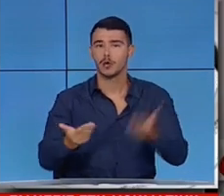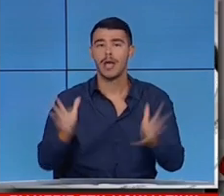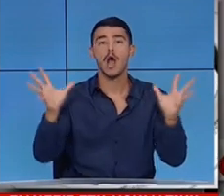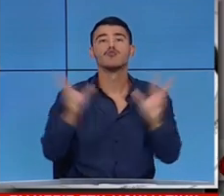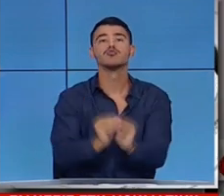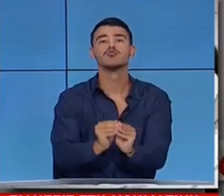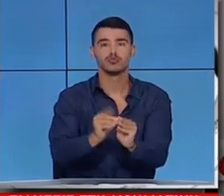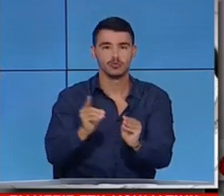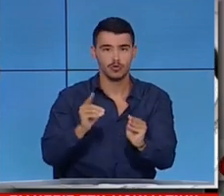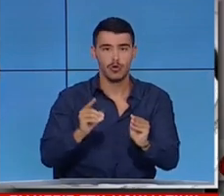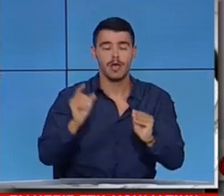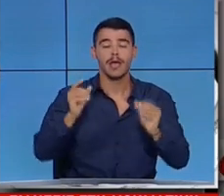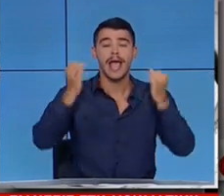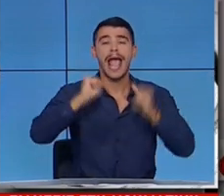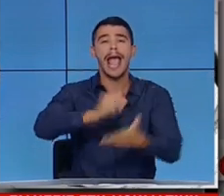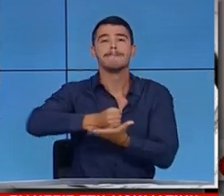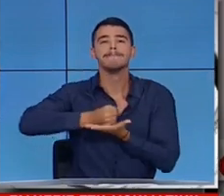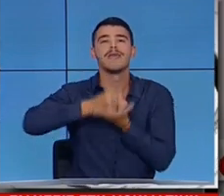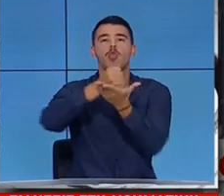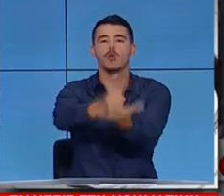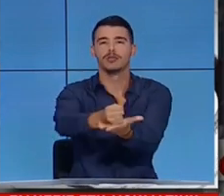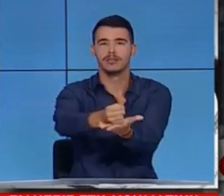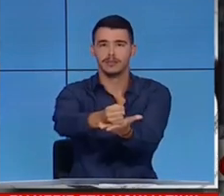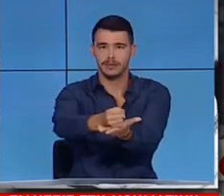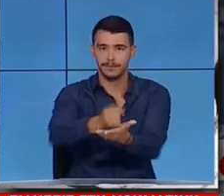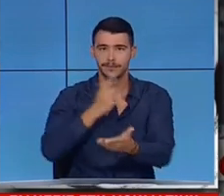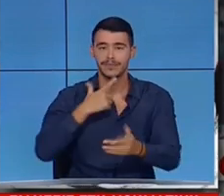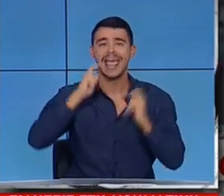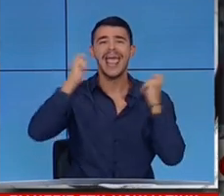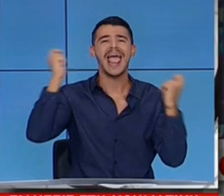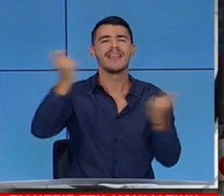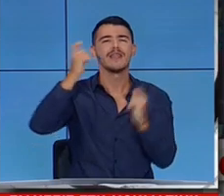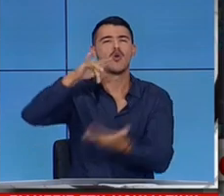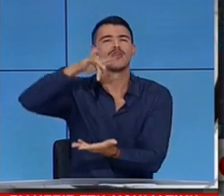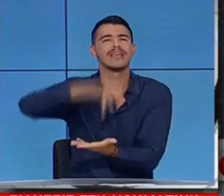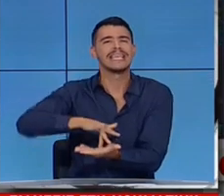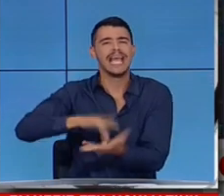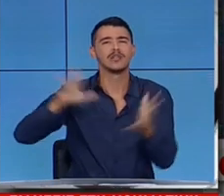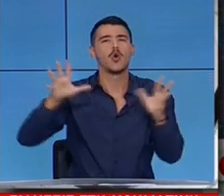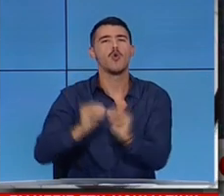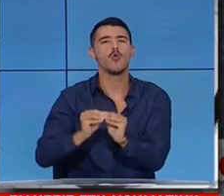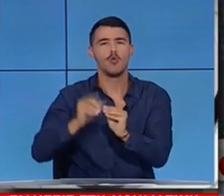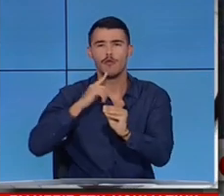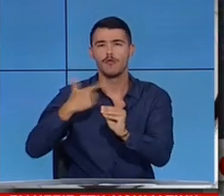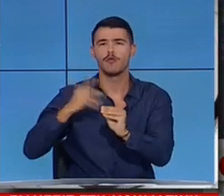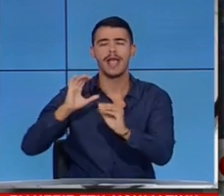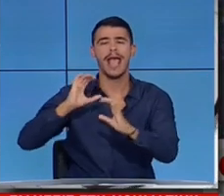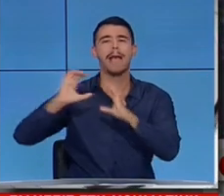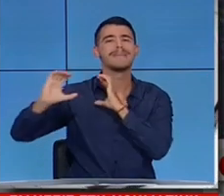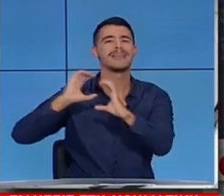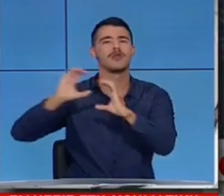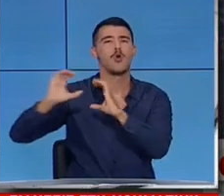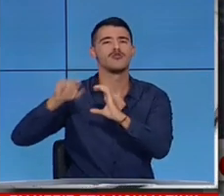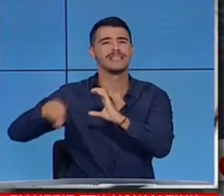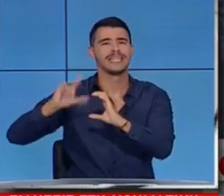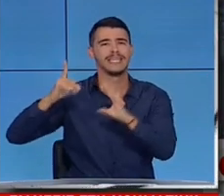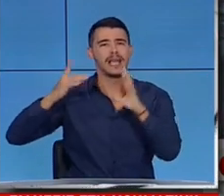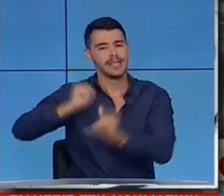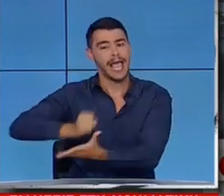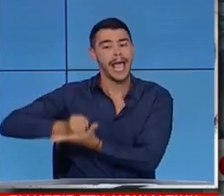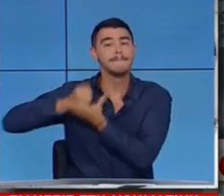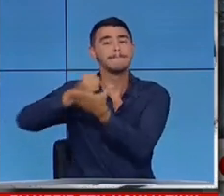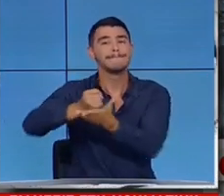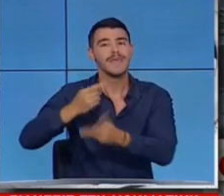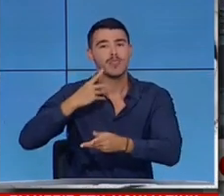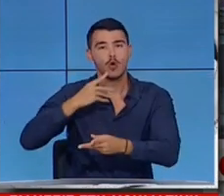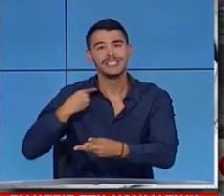επιδότησης οπτικοακουστικών παραγωγών μέσω του Εθνικού Κέντρου Οπτικοακουστικών Μέσων και Επικοινωνίας, του ΕΚΟΜΕ. Ήδη οι ιδιωτικοί τηλεοπτικοί σταθμοί